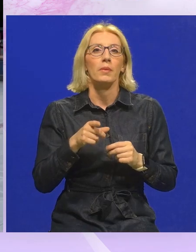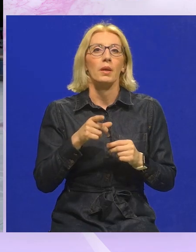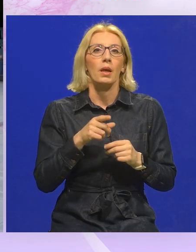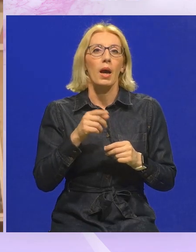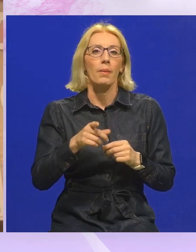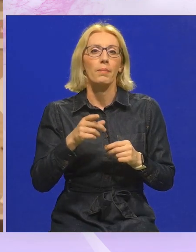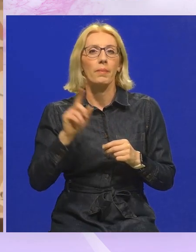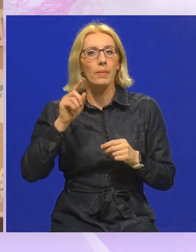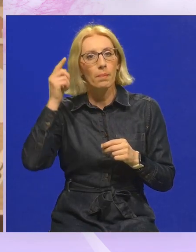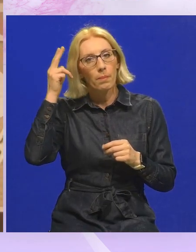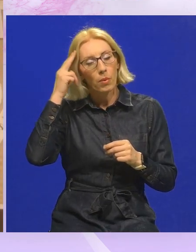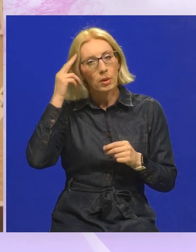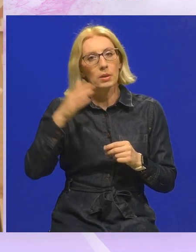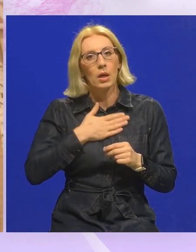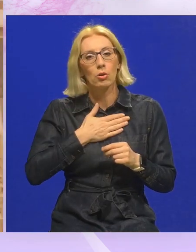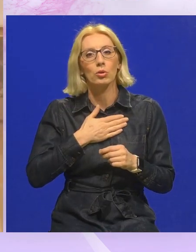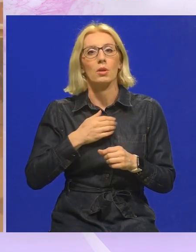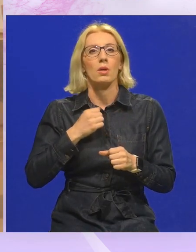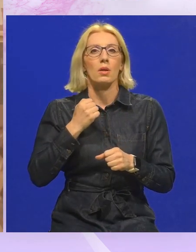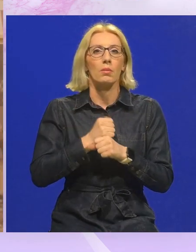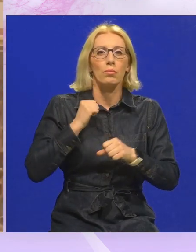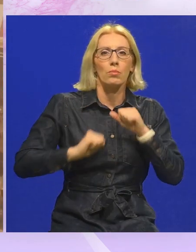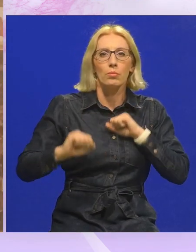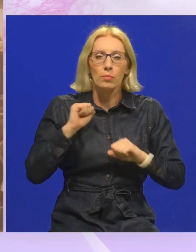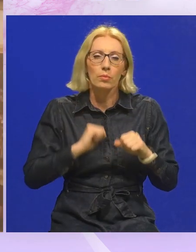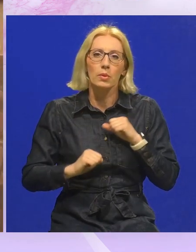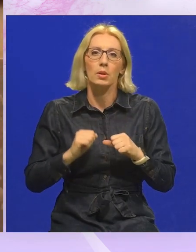nešto prepoznali naš rad, trud.